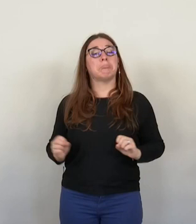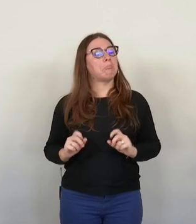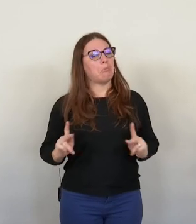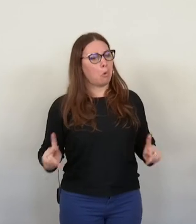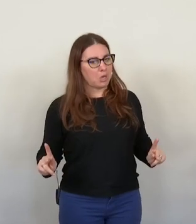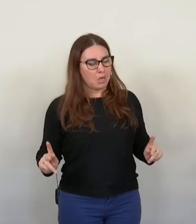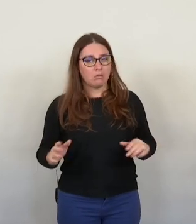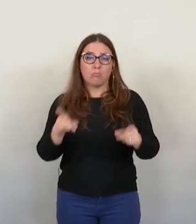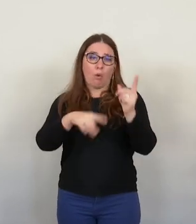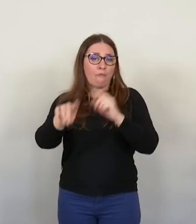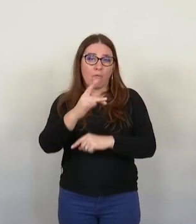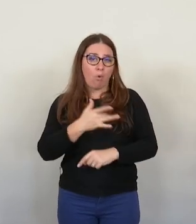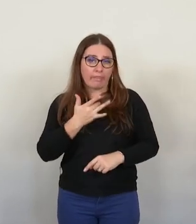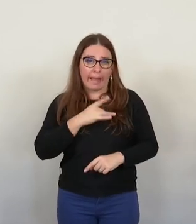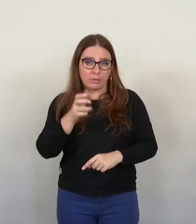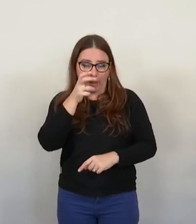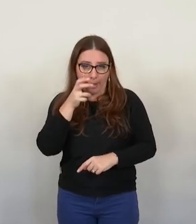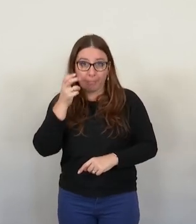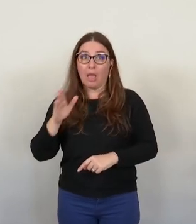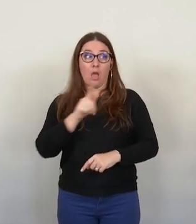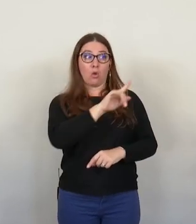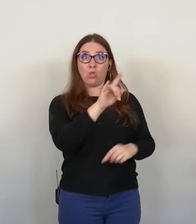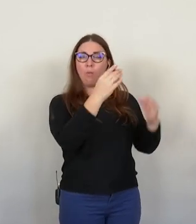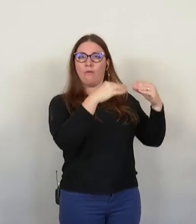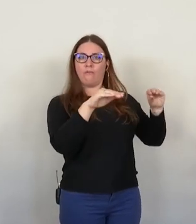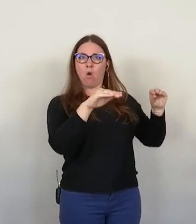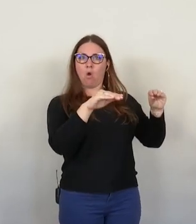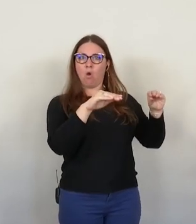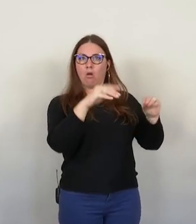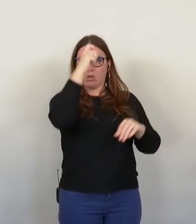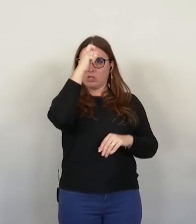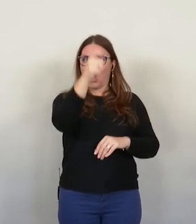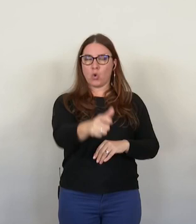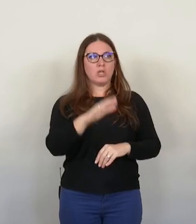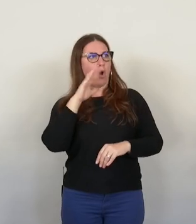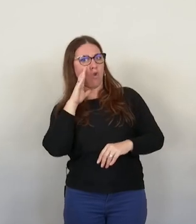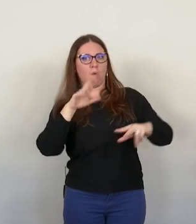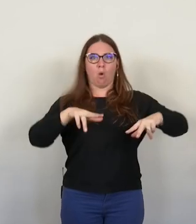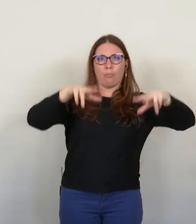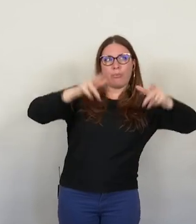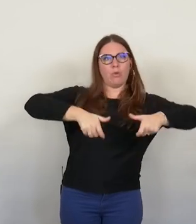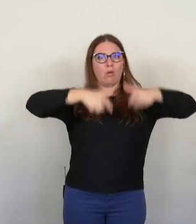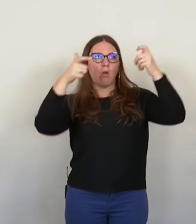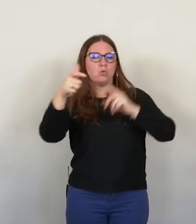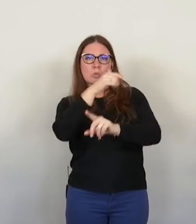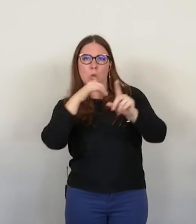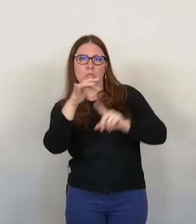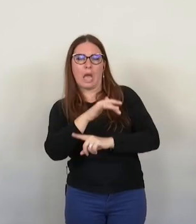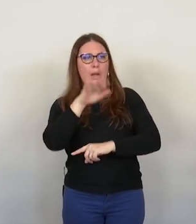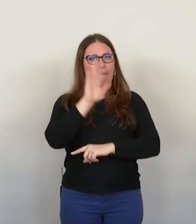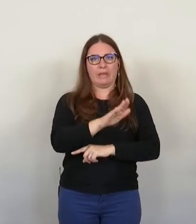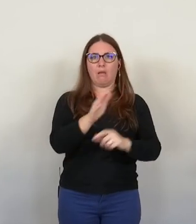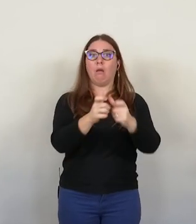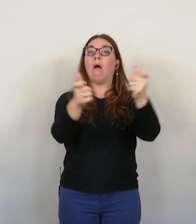va pas trop intéresser les Grenoblois par contre on vend Grenoble habitat c'est la logique du logement c'est le logement c'est le social et on vend au